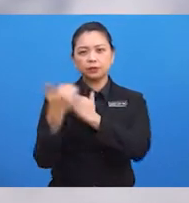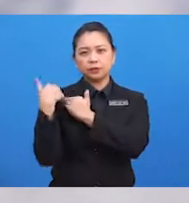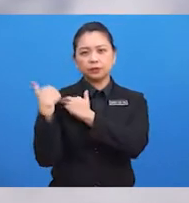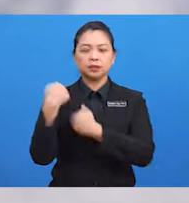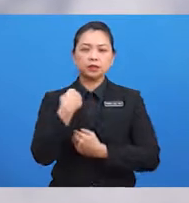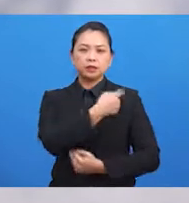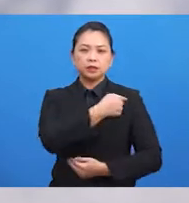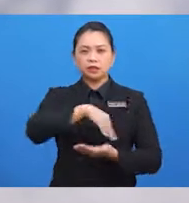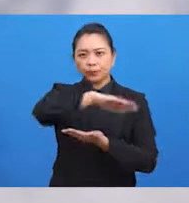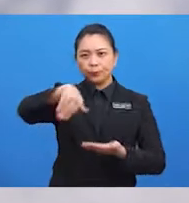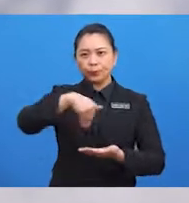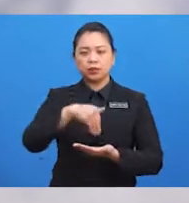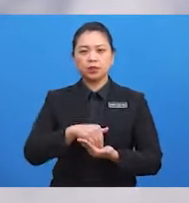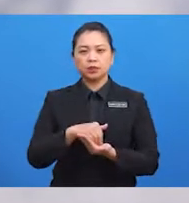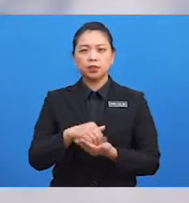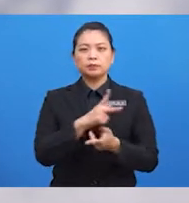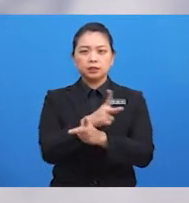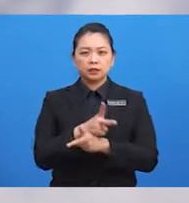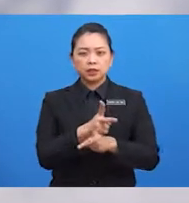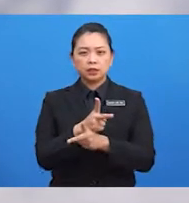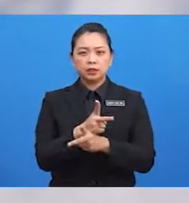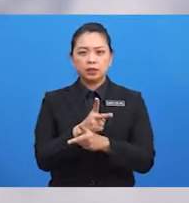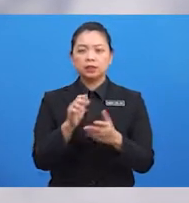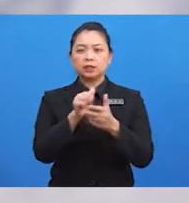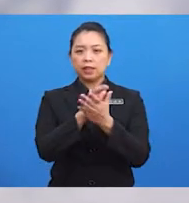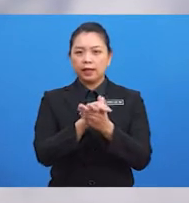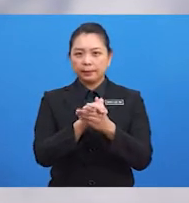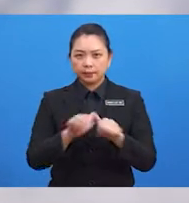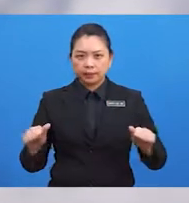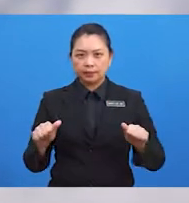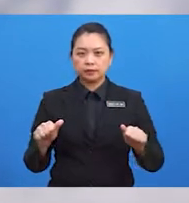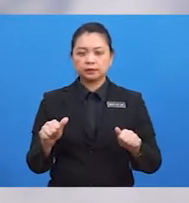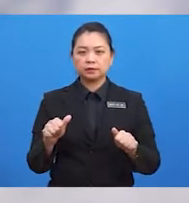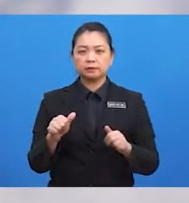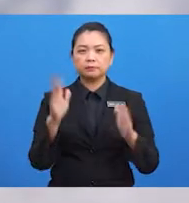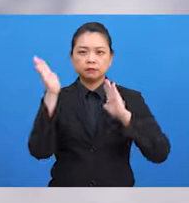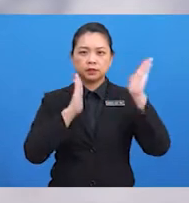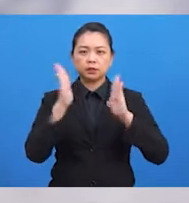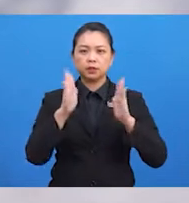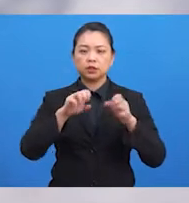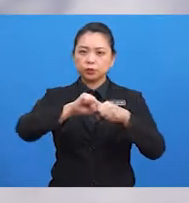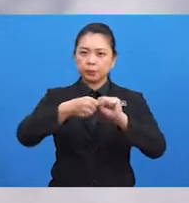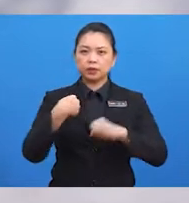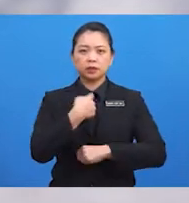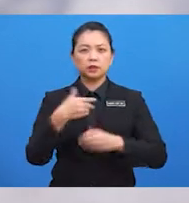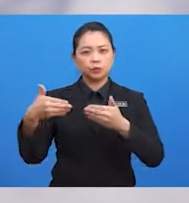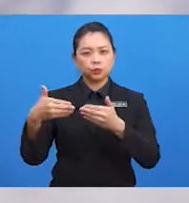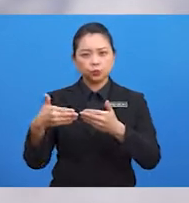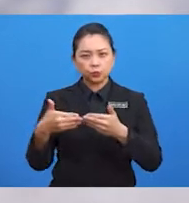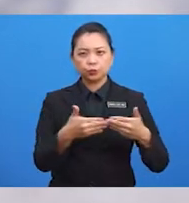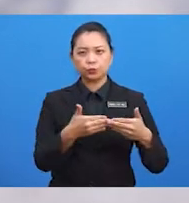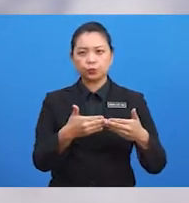kita semua menjaga keamanan negara Malaysia agar kita terus dapat